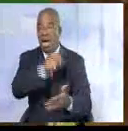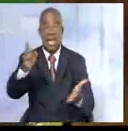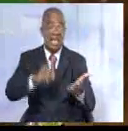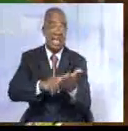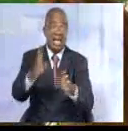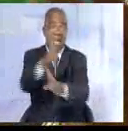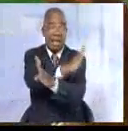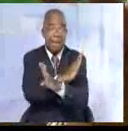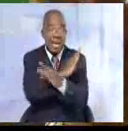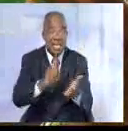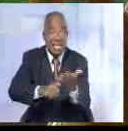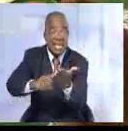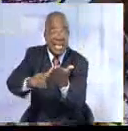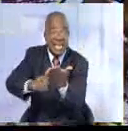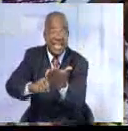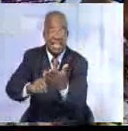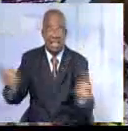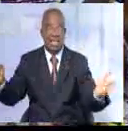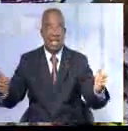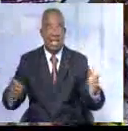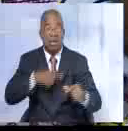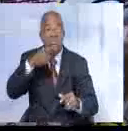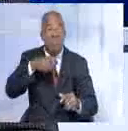communauté. Message bien perçu.